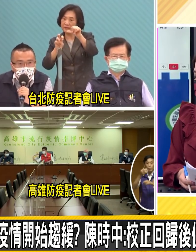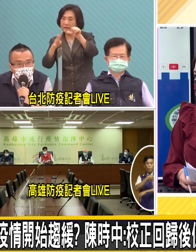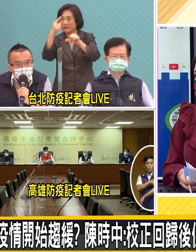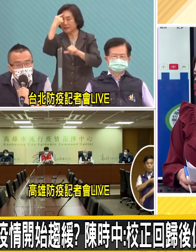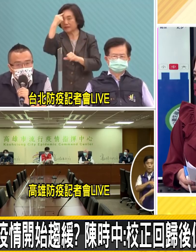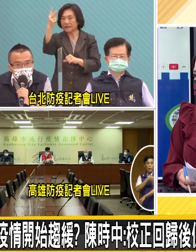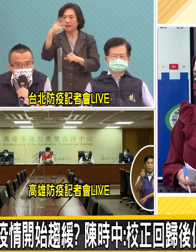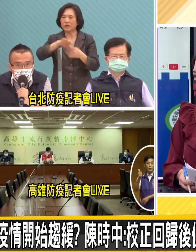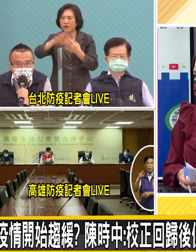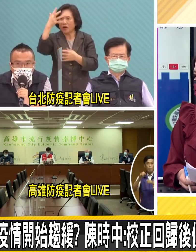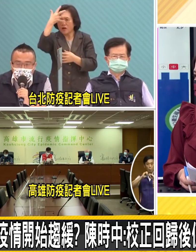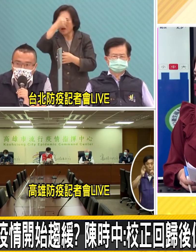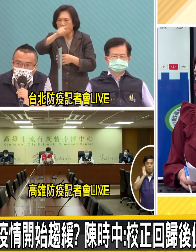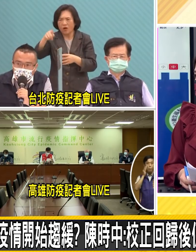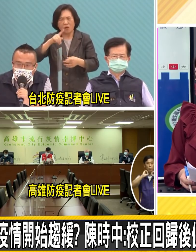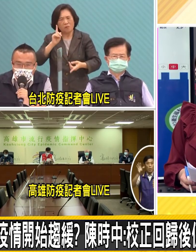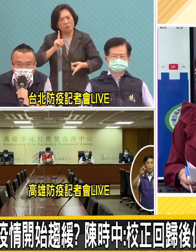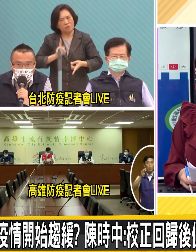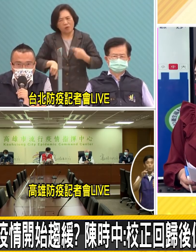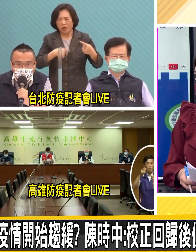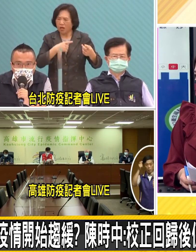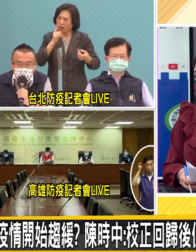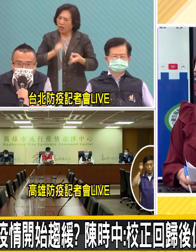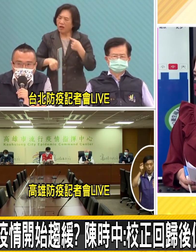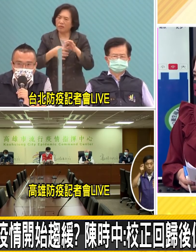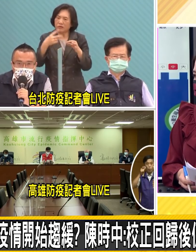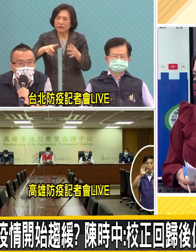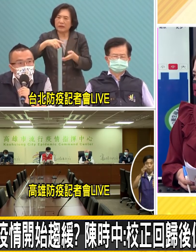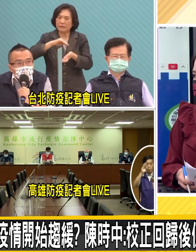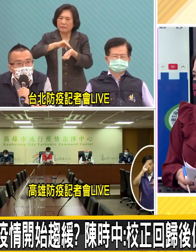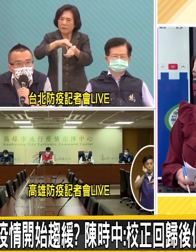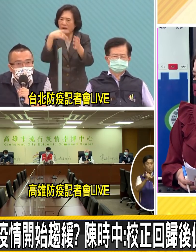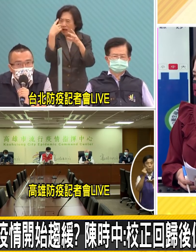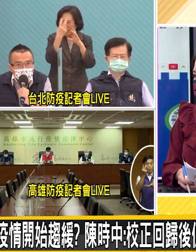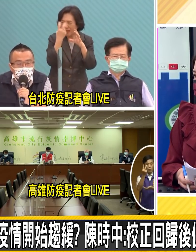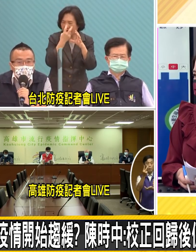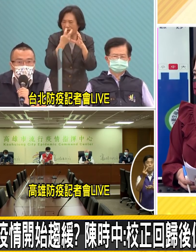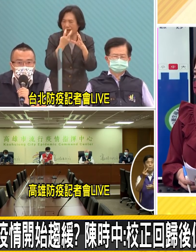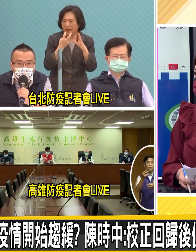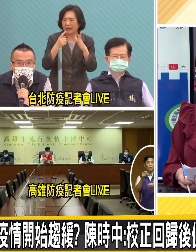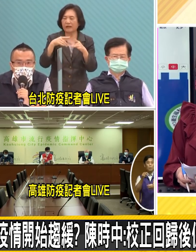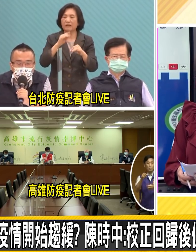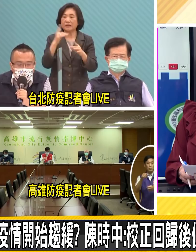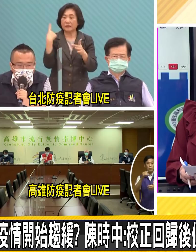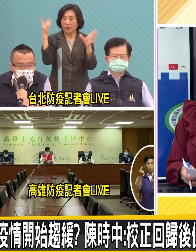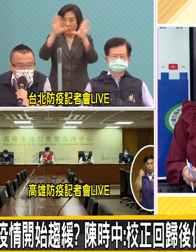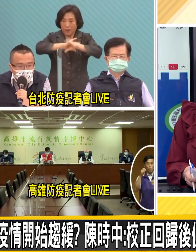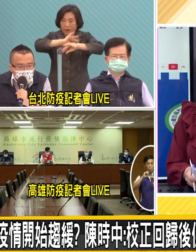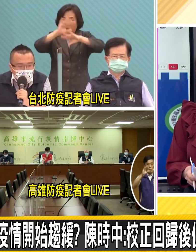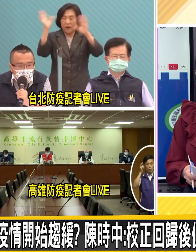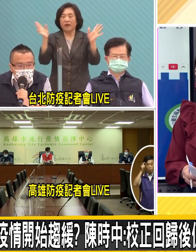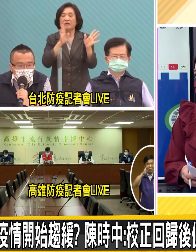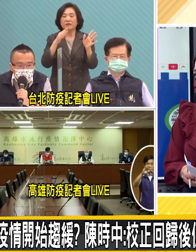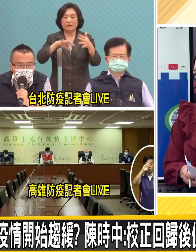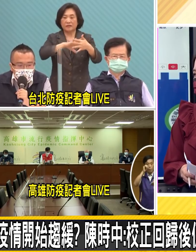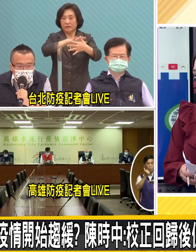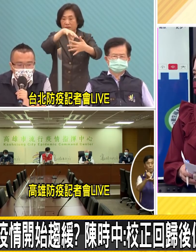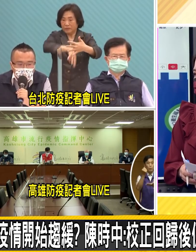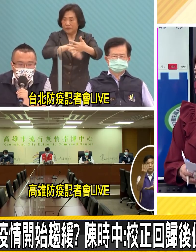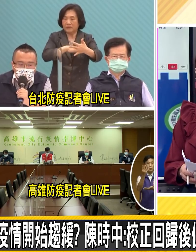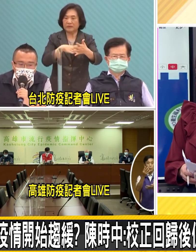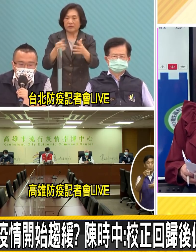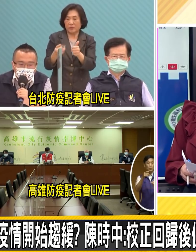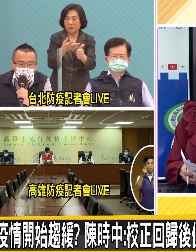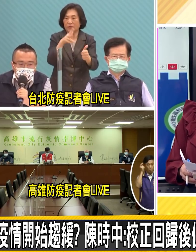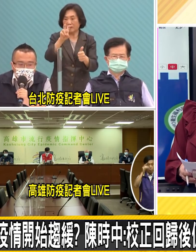他早就已经在社区里面，可能吃吃喝喝回去上班工作了。他要框列的人更多， 可 能都已经传染出去了。昨天柯文